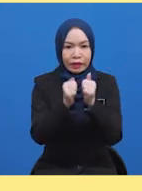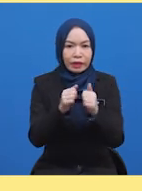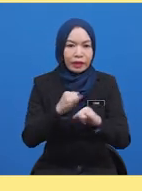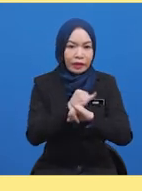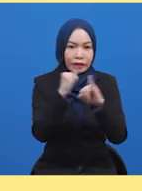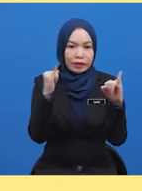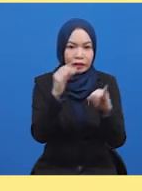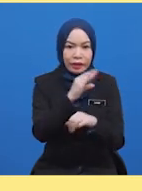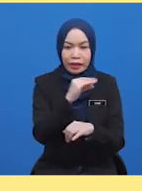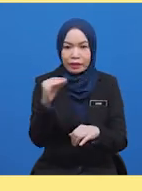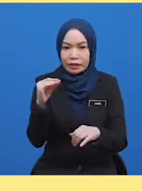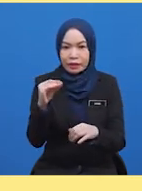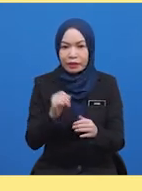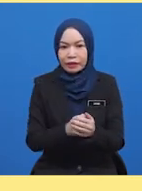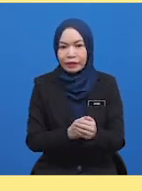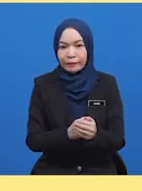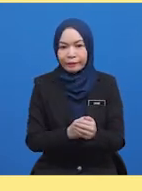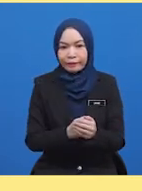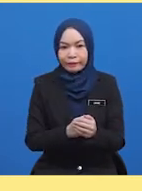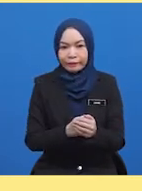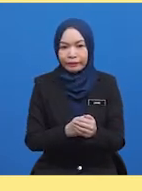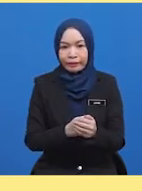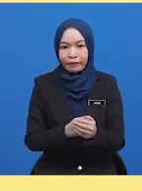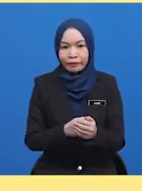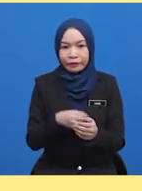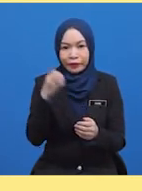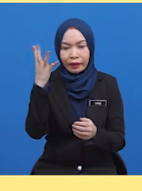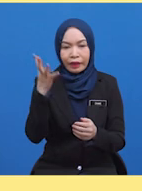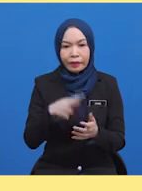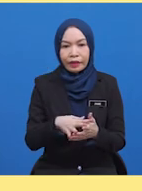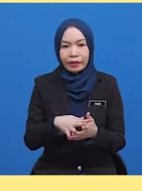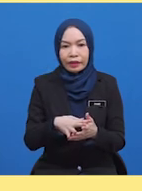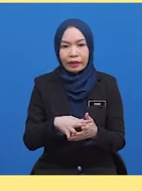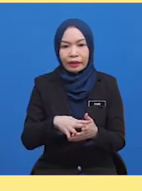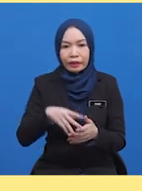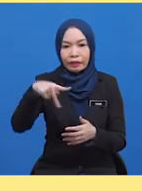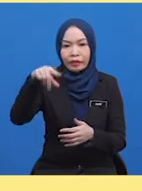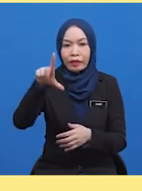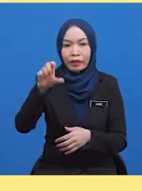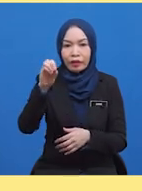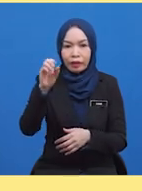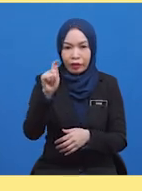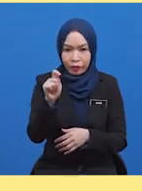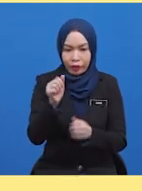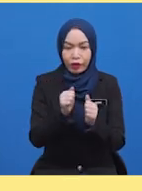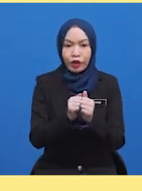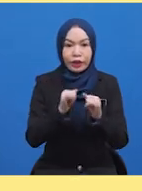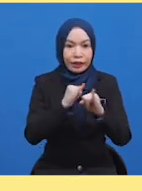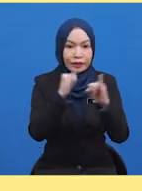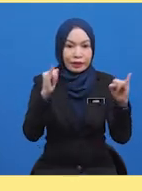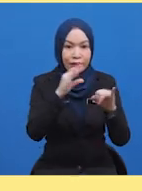yang terdapat dalam cerpen tempat menyatukan watak dan perwatakan yang